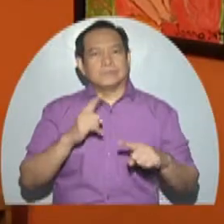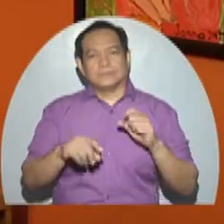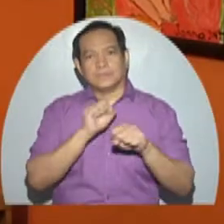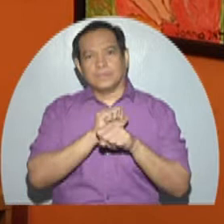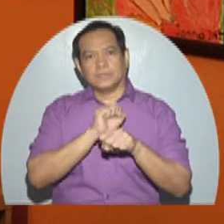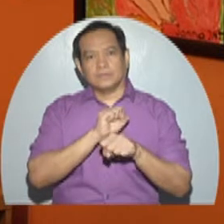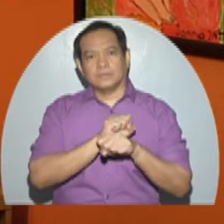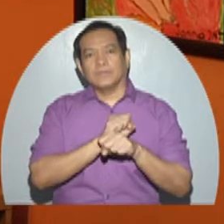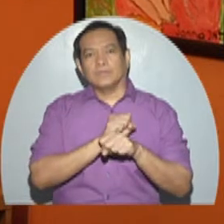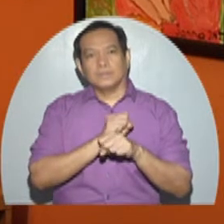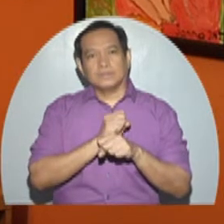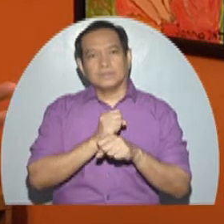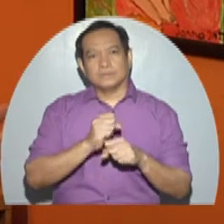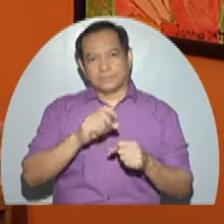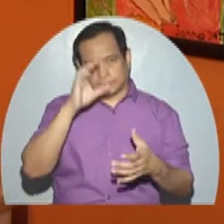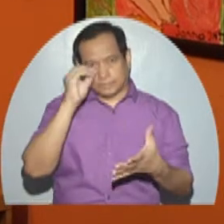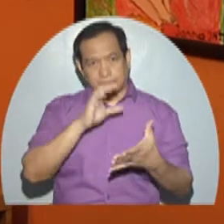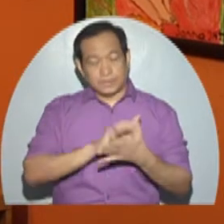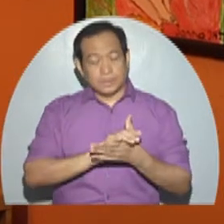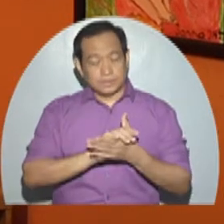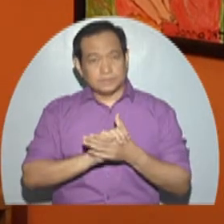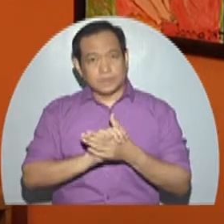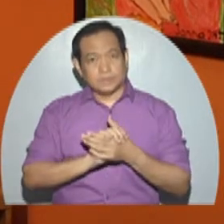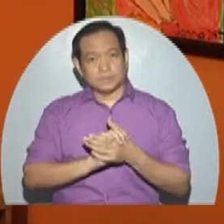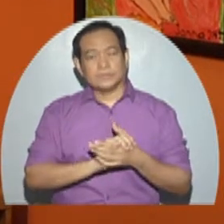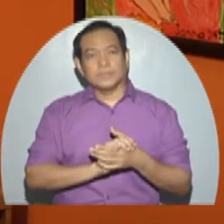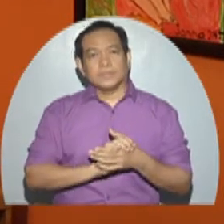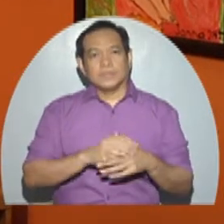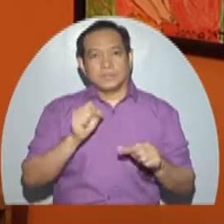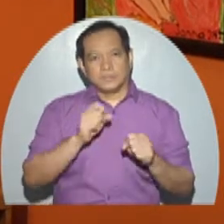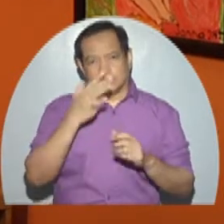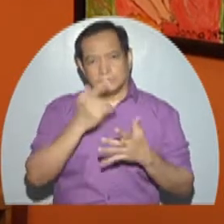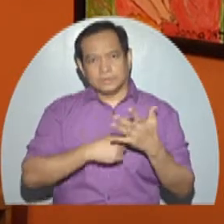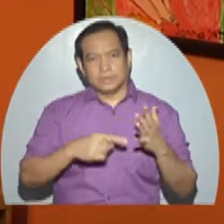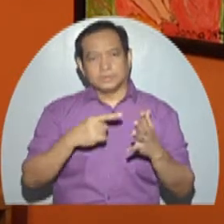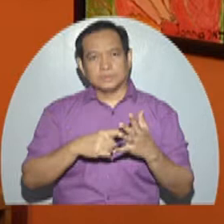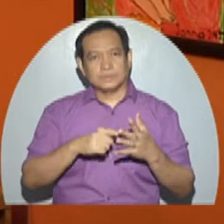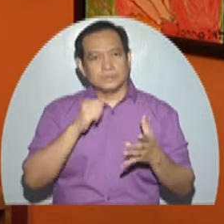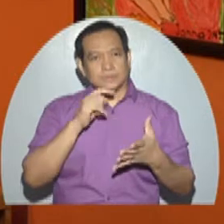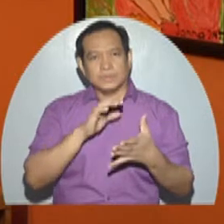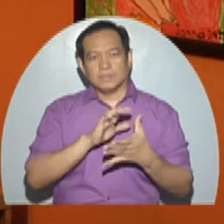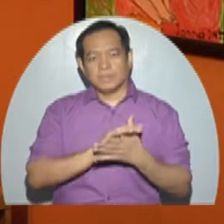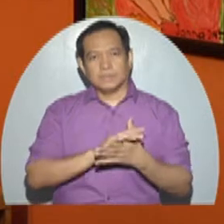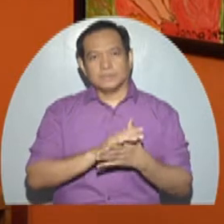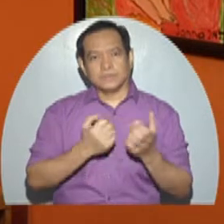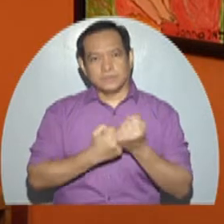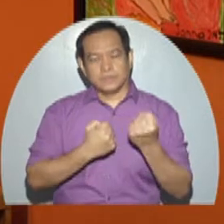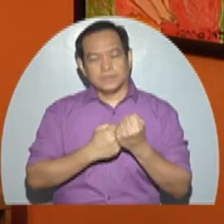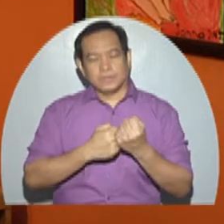Hindi makapagtrabaho si Karding Ensomo at ang kanyang asawang si Marjorie dahil sa sakit na iniinda ni